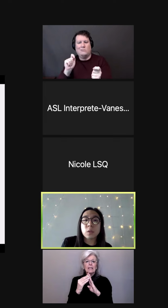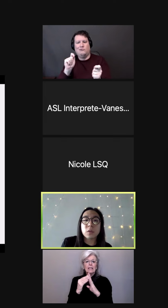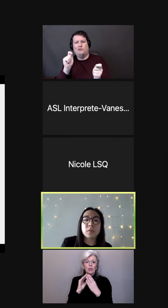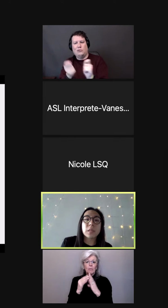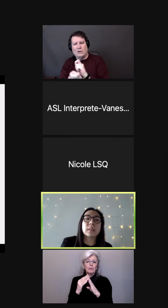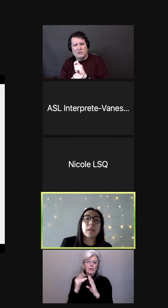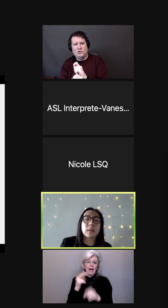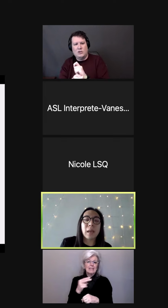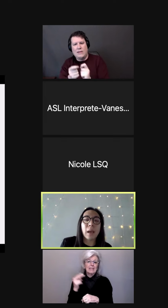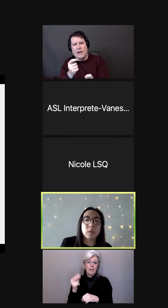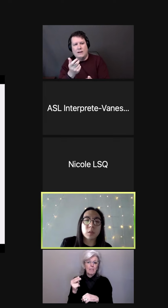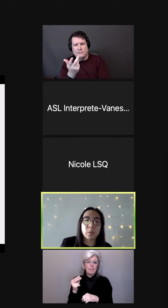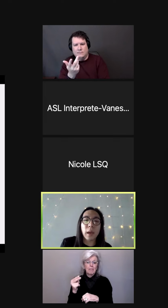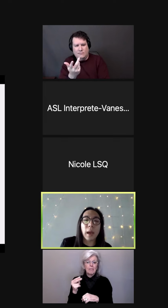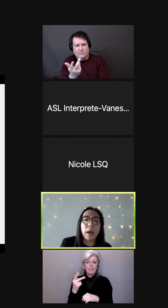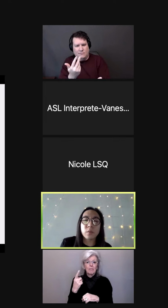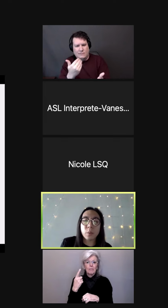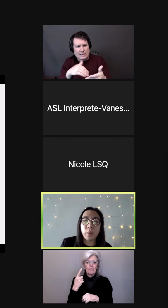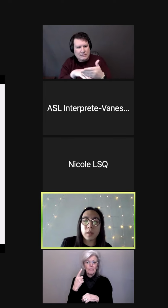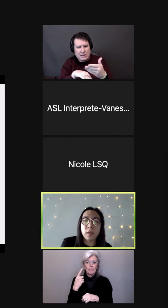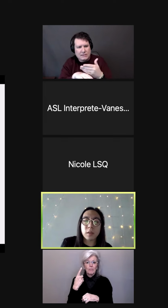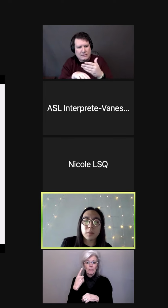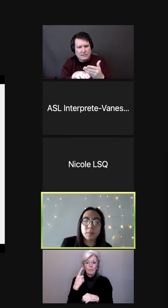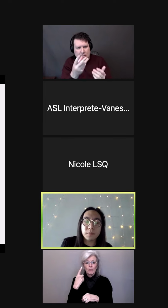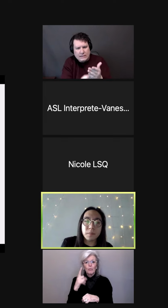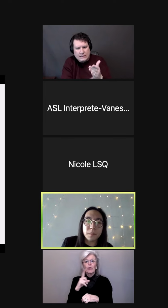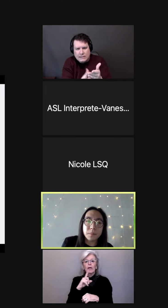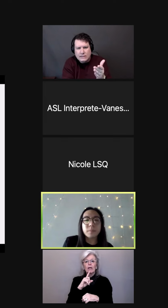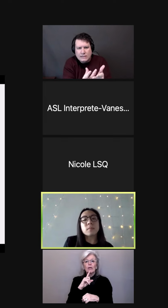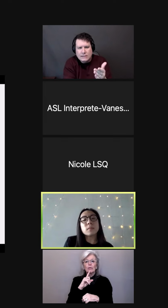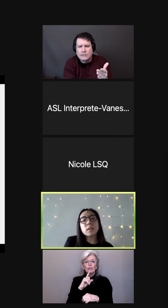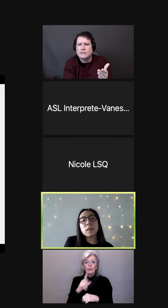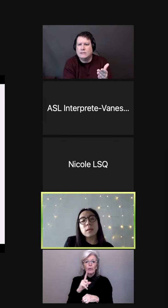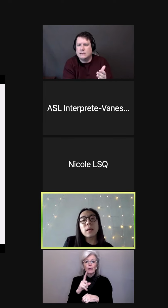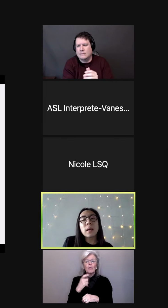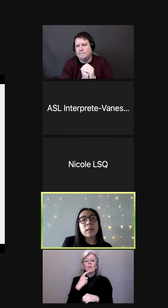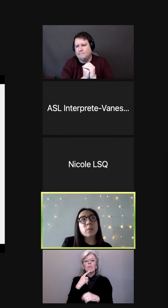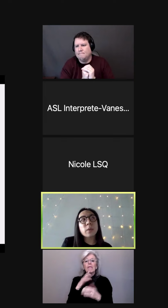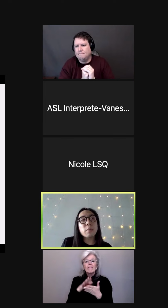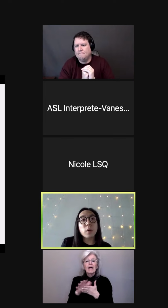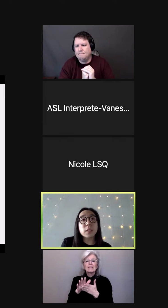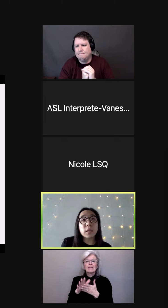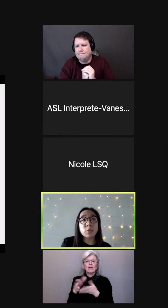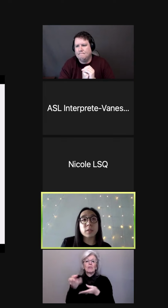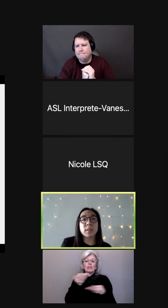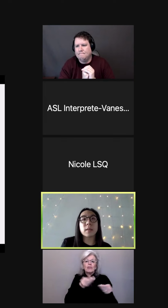handicapées pour s'assurer de faciliter nos échanges.